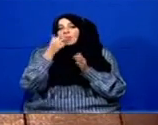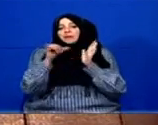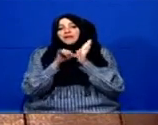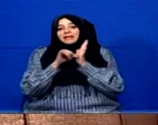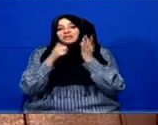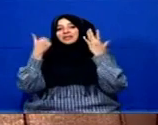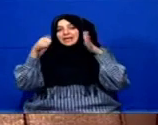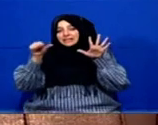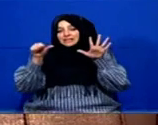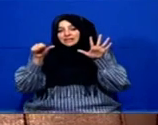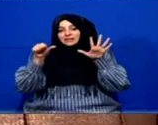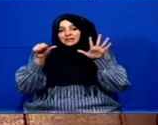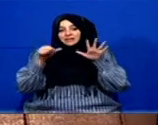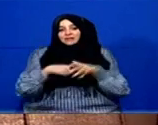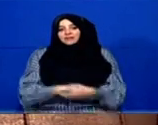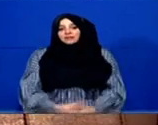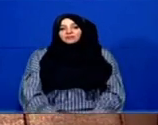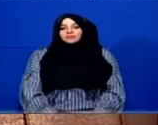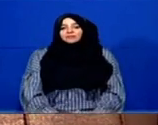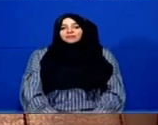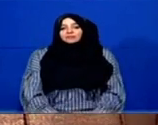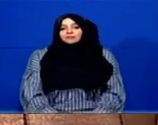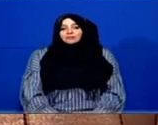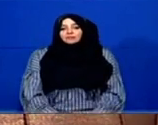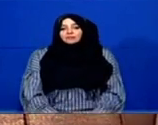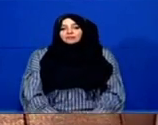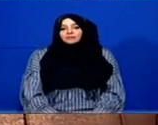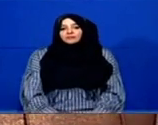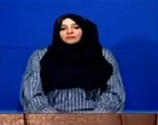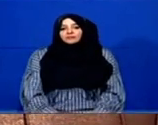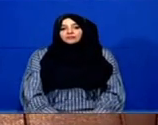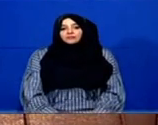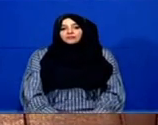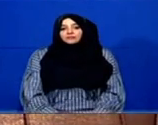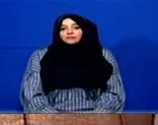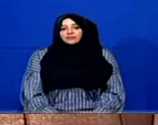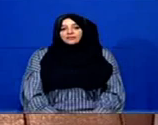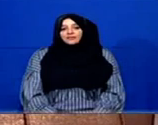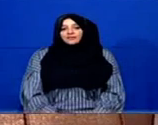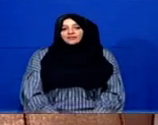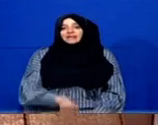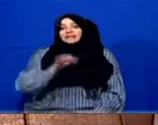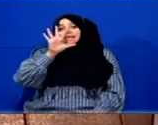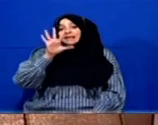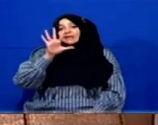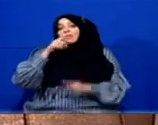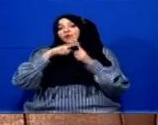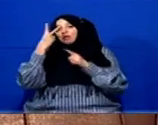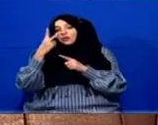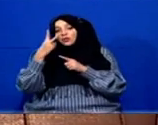القسمه على البنات والابناء ست بنات وهم سته زائد خمسه